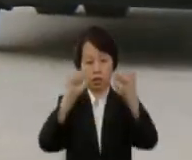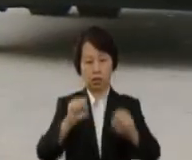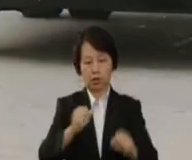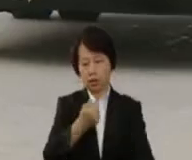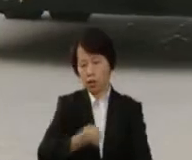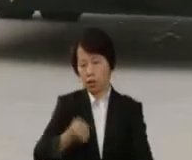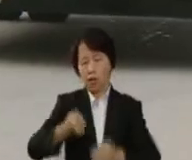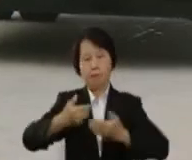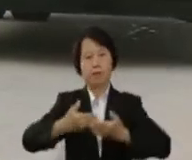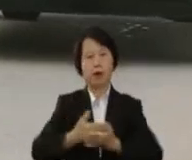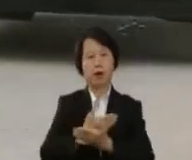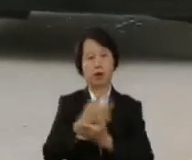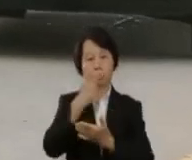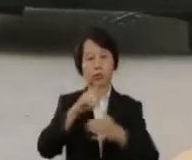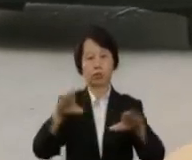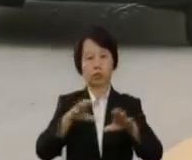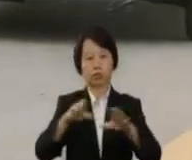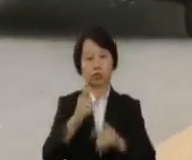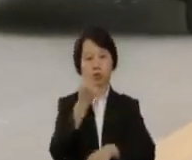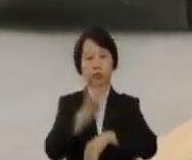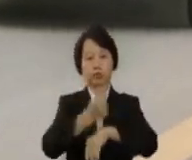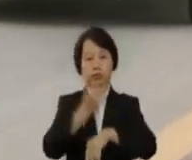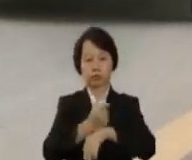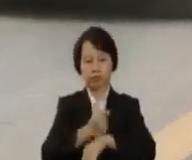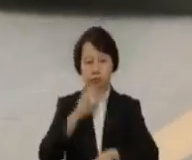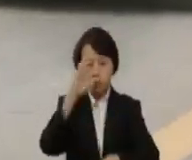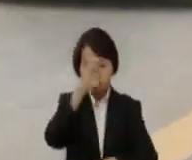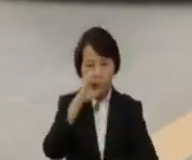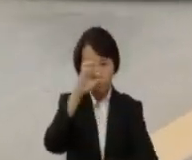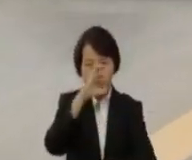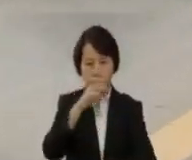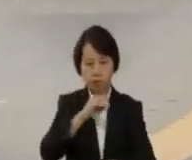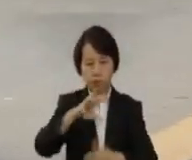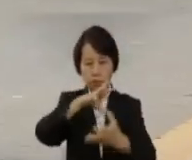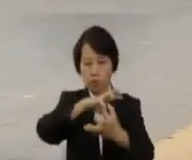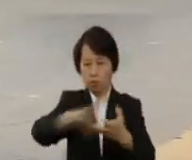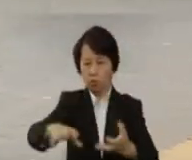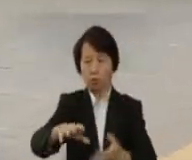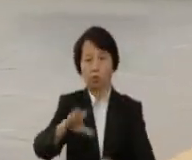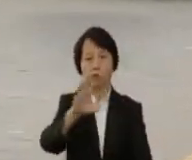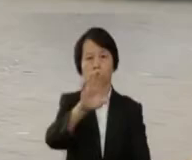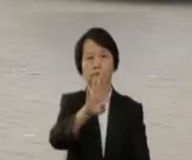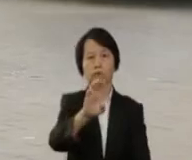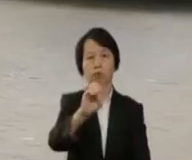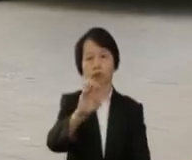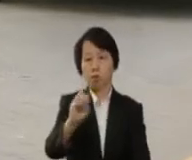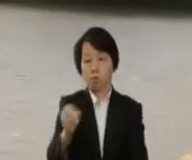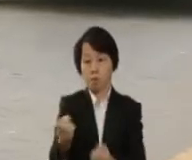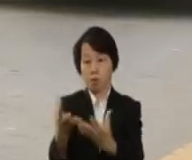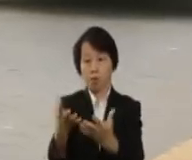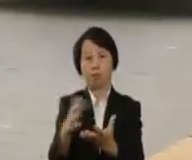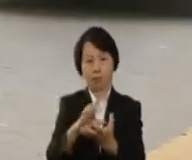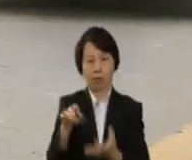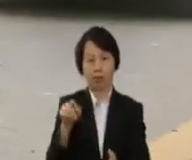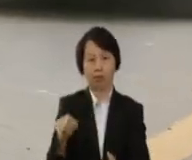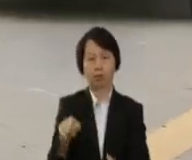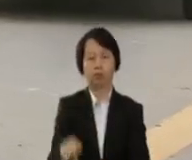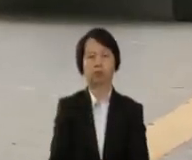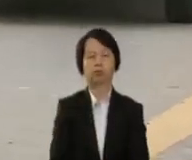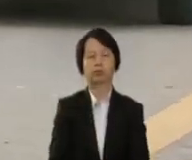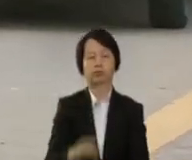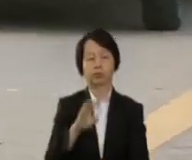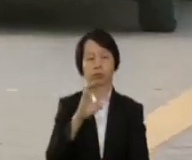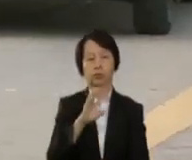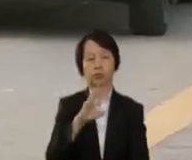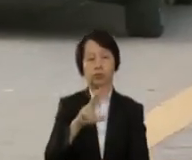peralatan terkini dalam melaksanakan penugasan mengesan serta memusnahkan bom. Ford Transit